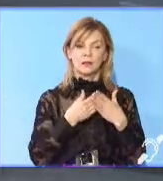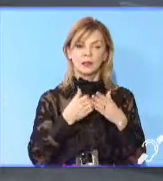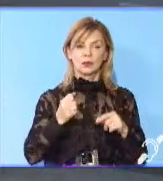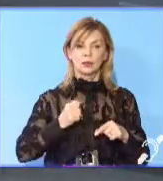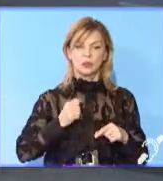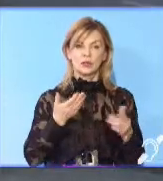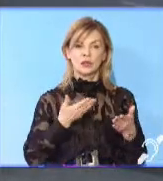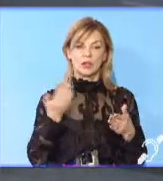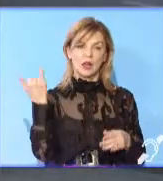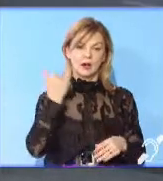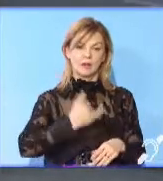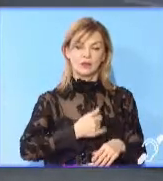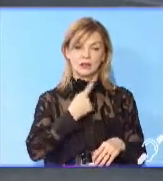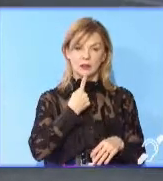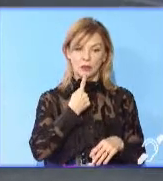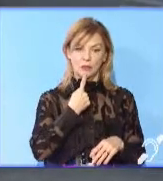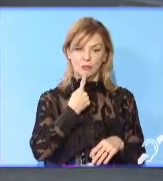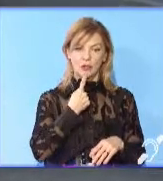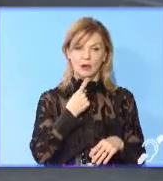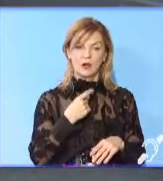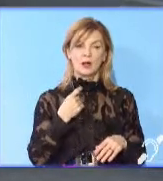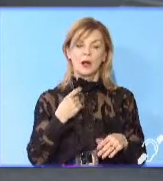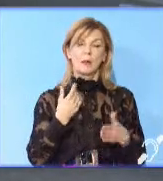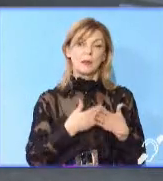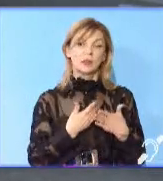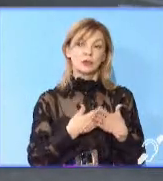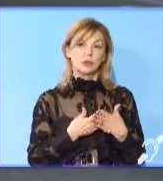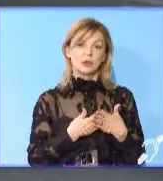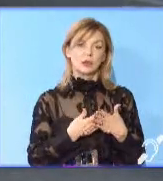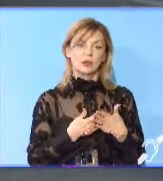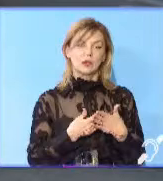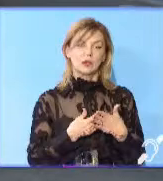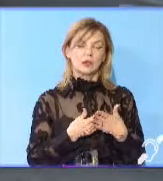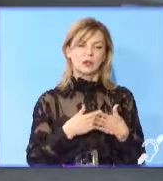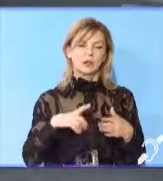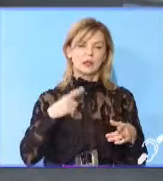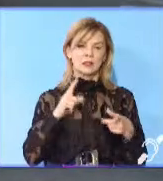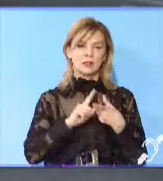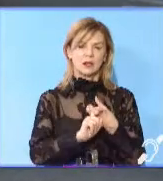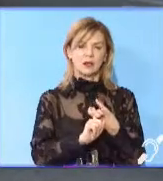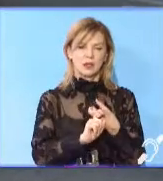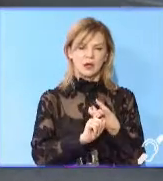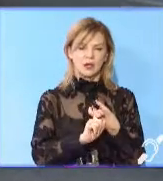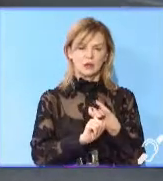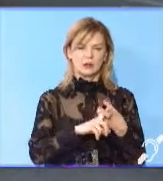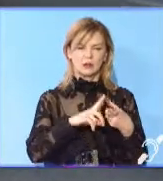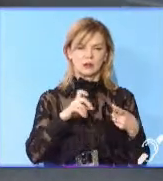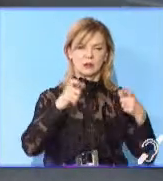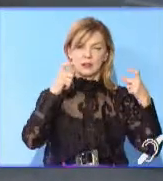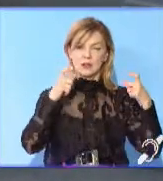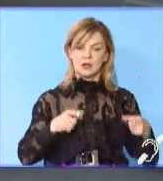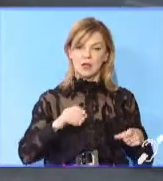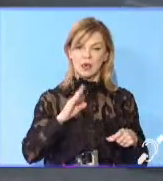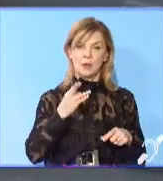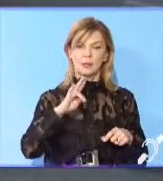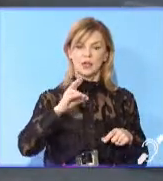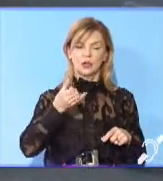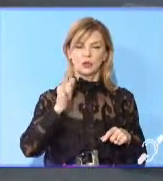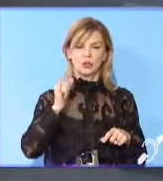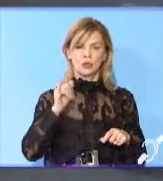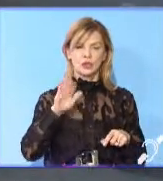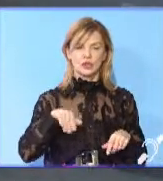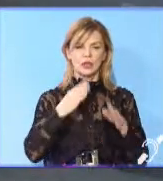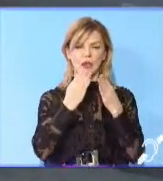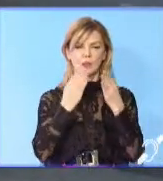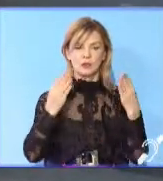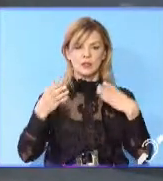turiștii care vin în Craiova, deoarece este strâns legat de sala Brâncuș de la Muzeul de